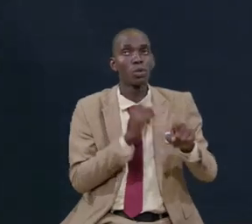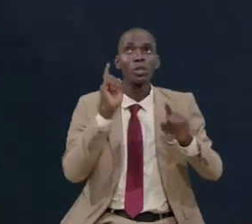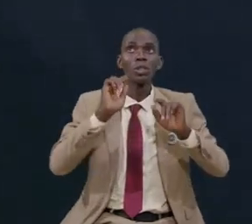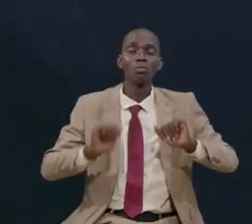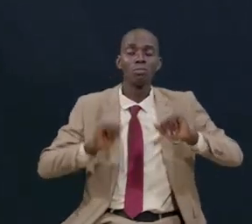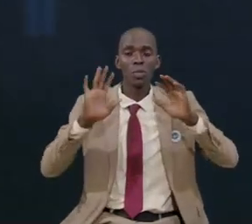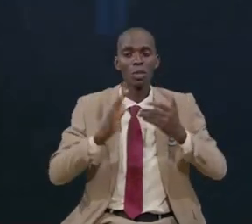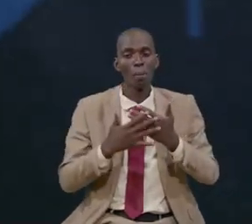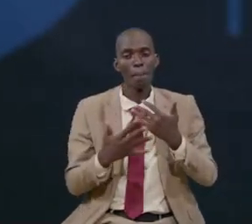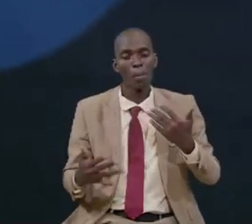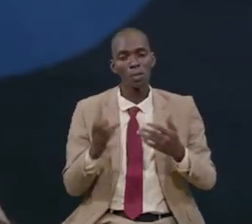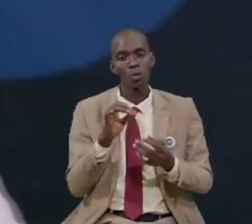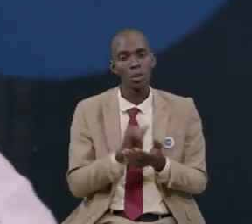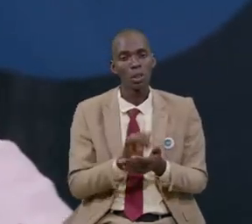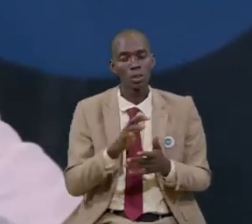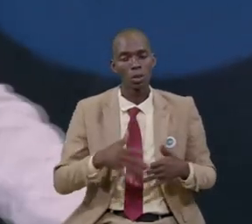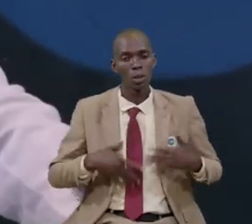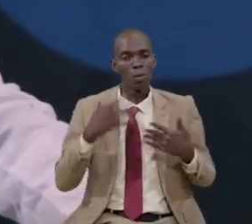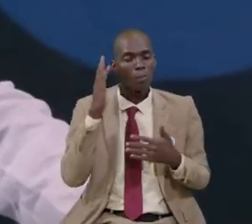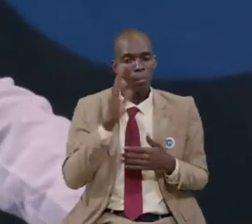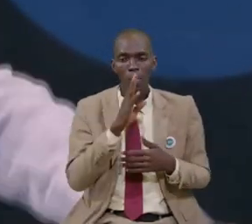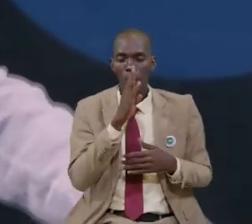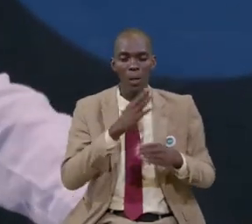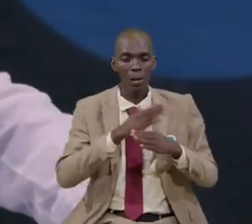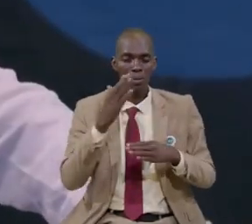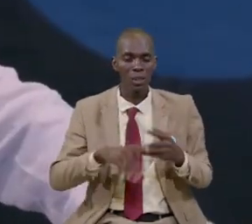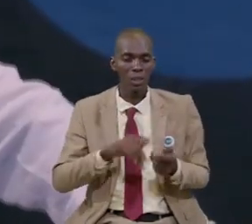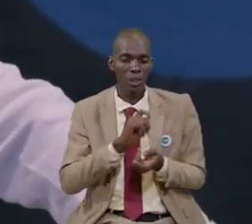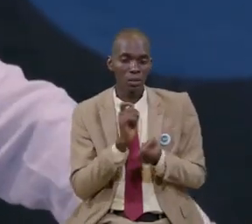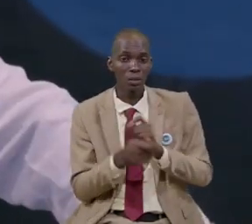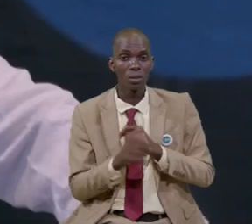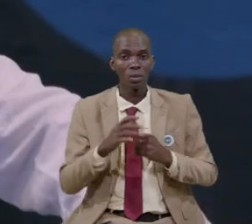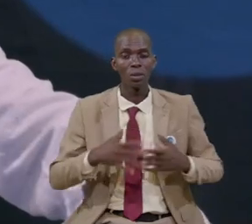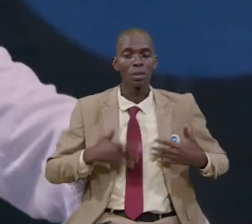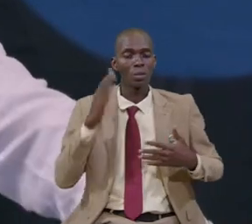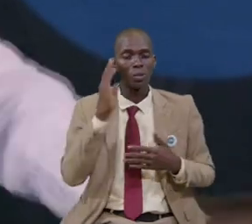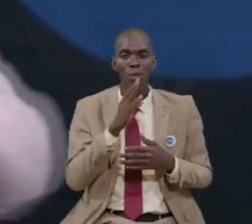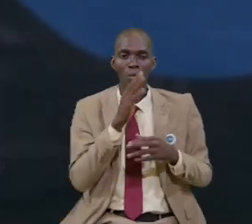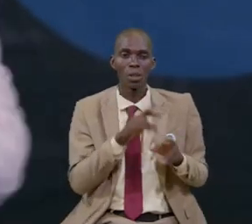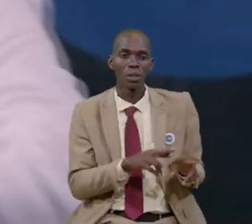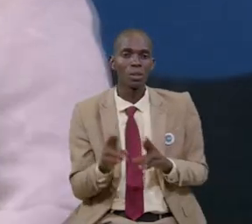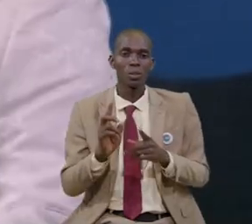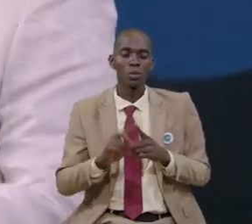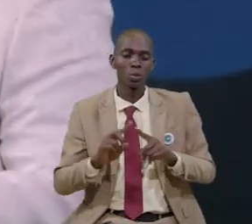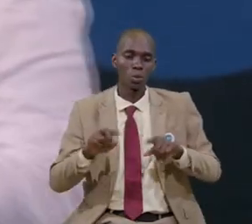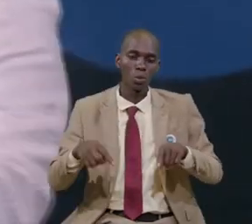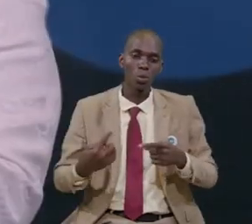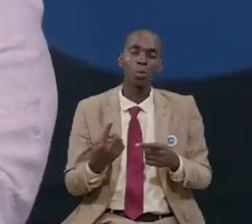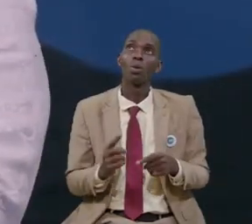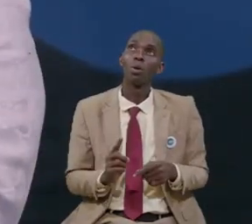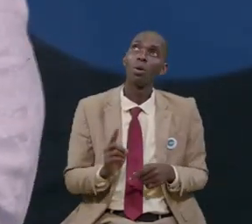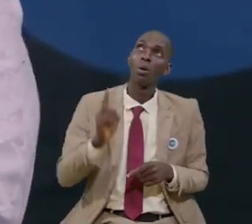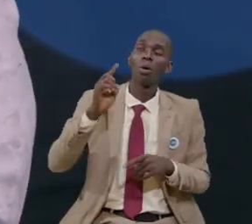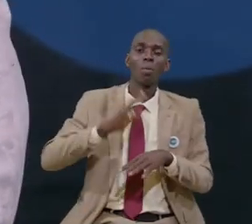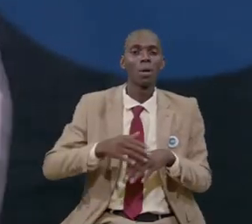votre vie soit totalement transformée et que votre vie soit prête à monter là-haut lorsqu'il